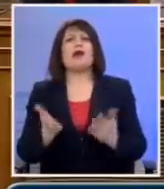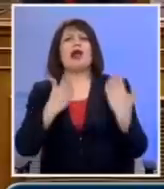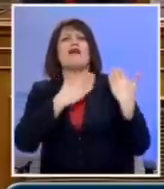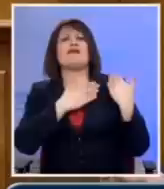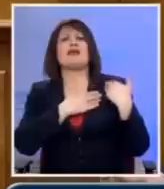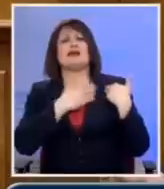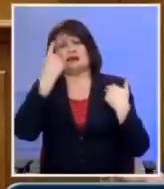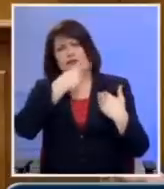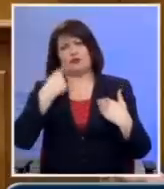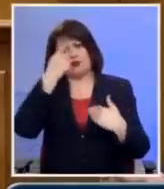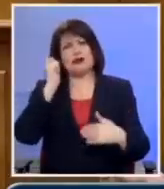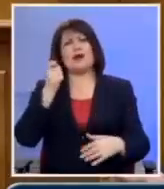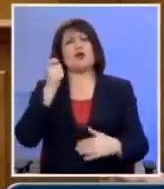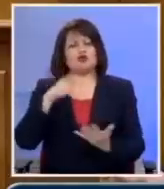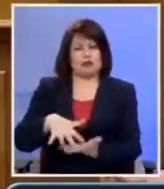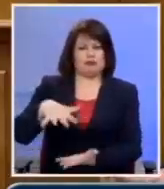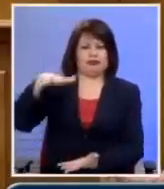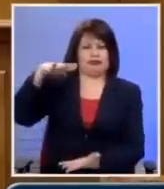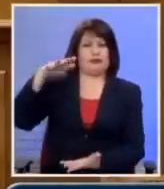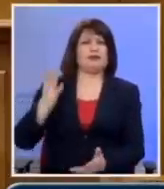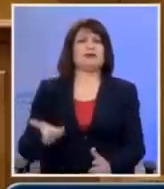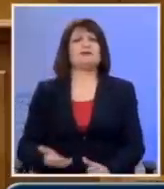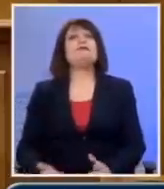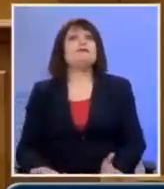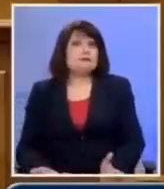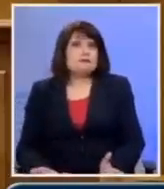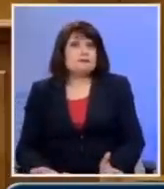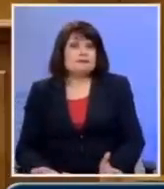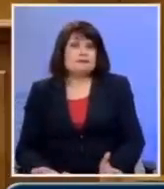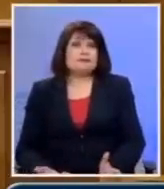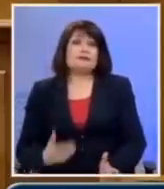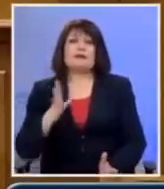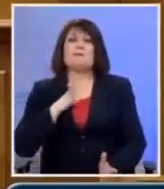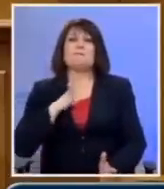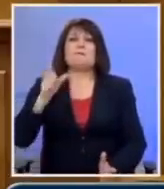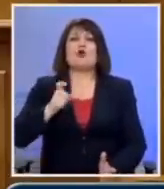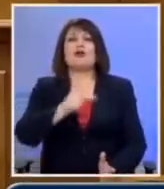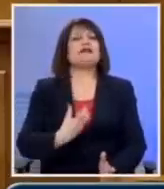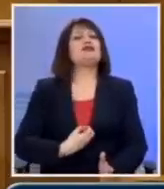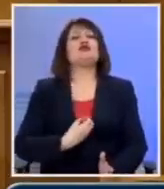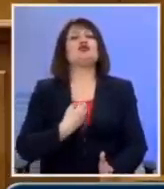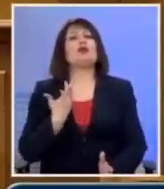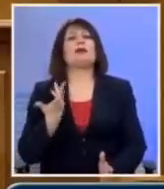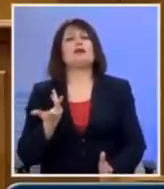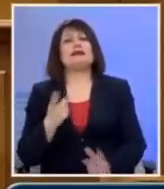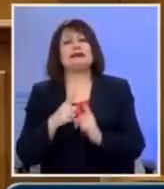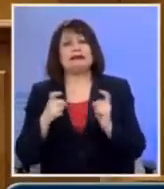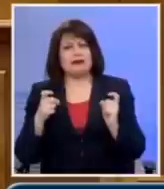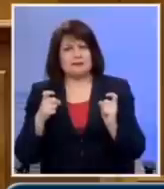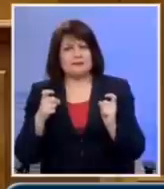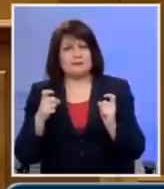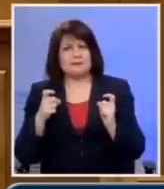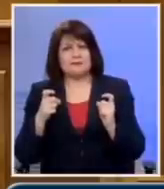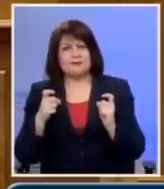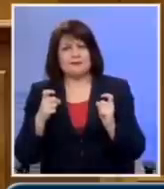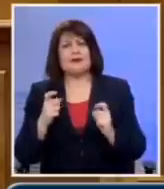προσώπων. Η ευρύτατα λοιπόν διαδεδομένη εντύπωση στην ελληνική κοινωνία